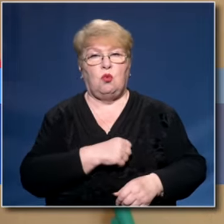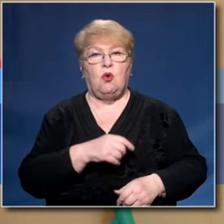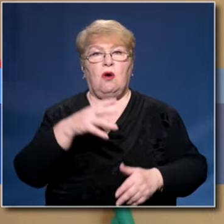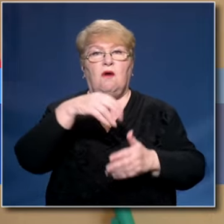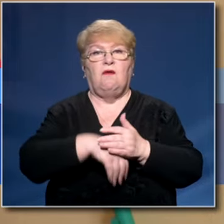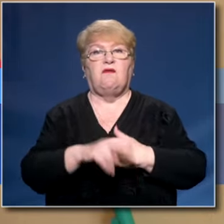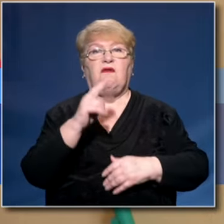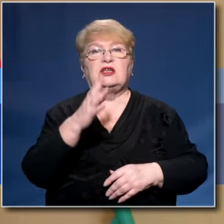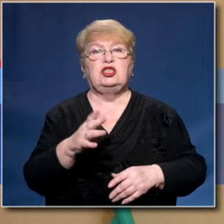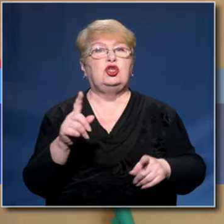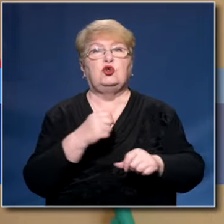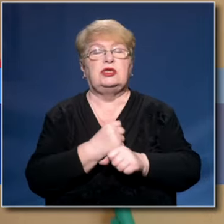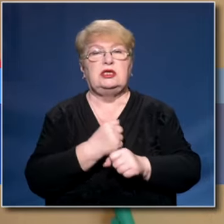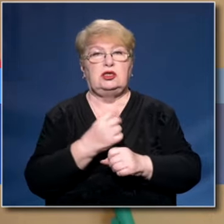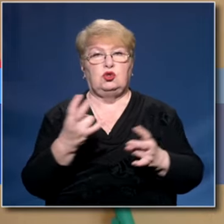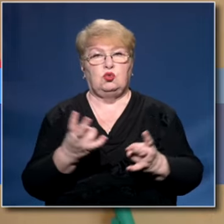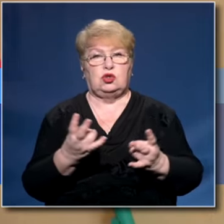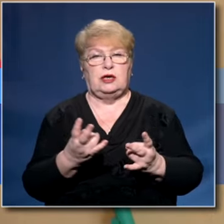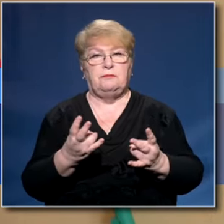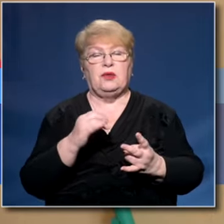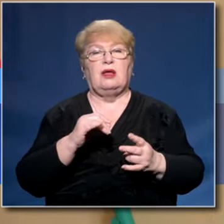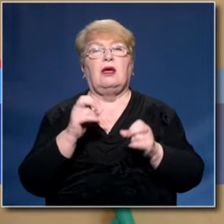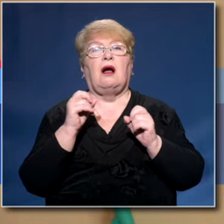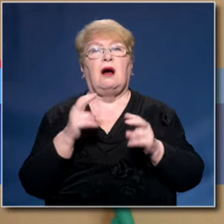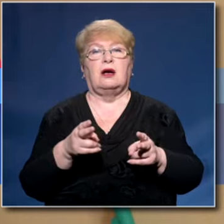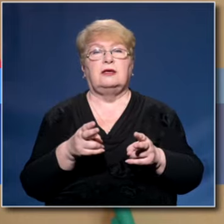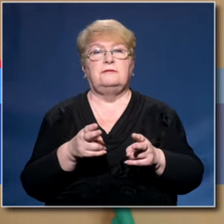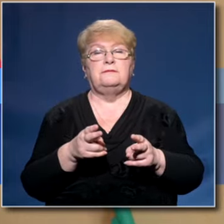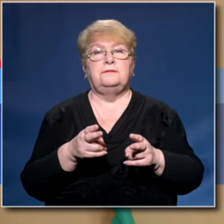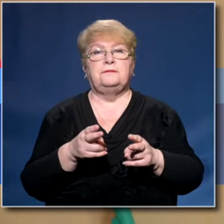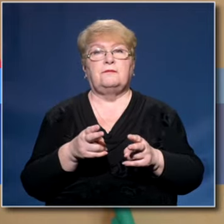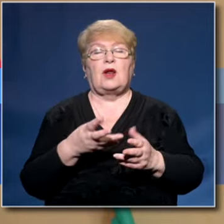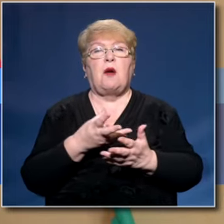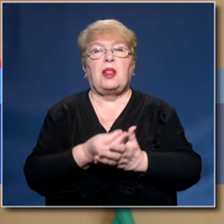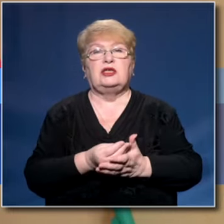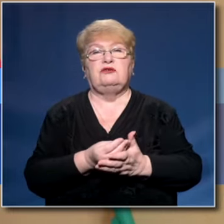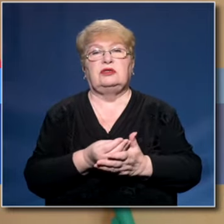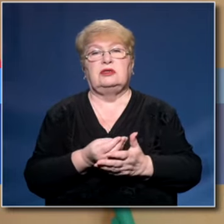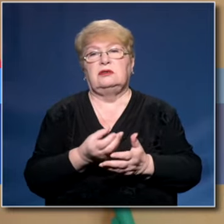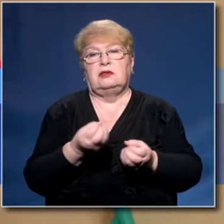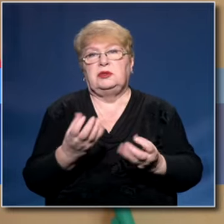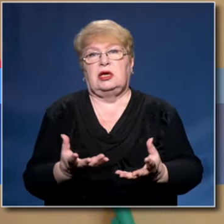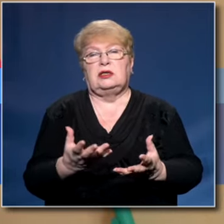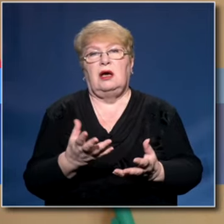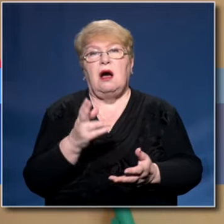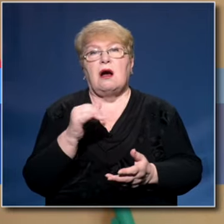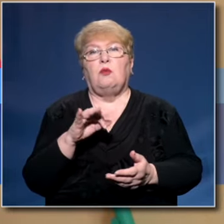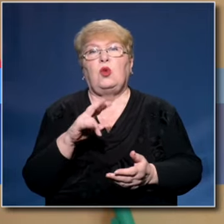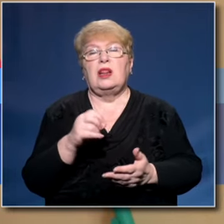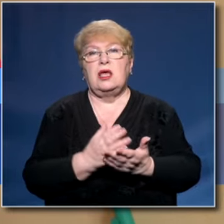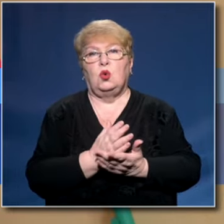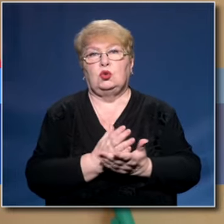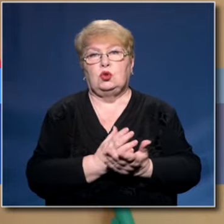квартире что в ней делать надо им самим и Как оплачивать Элементарно коммунальные